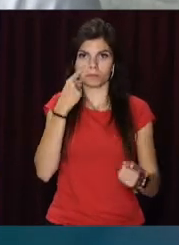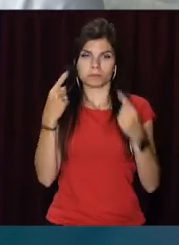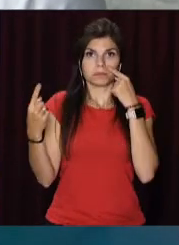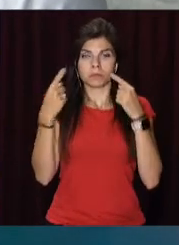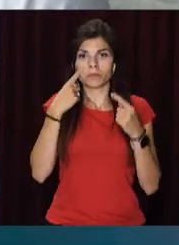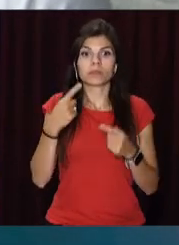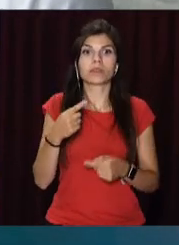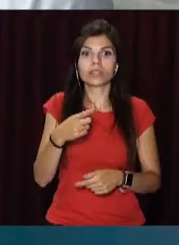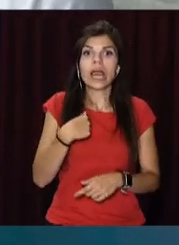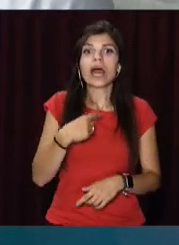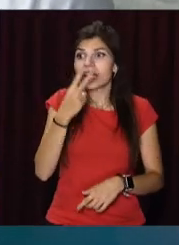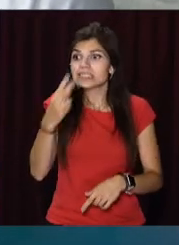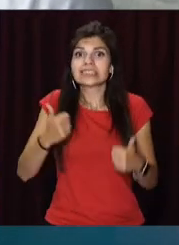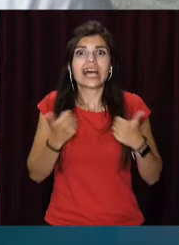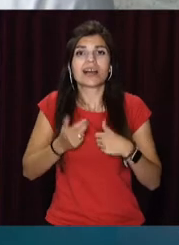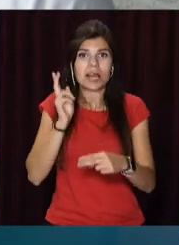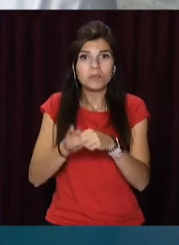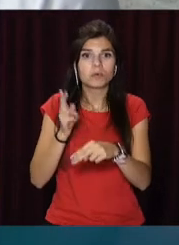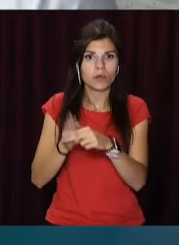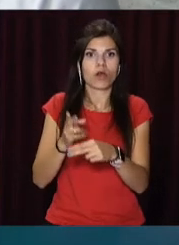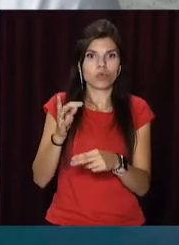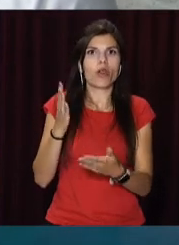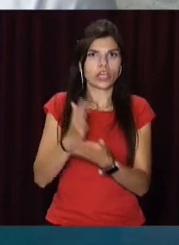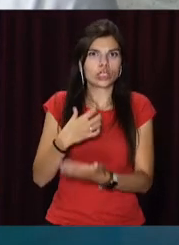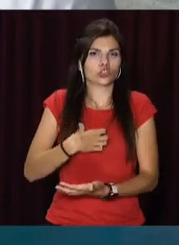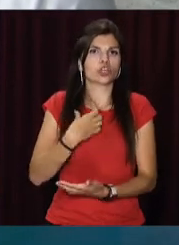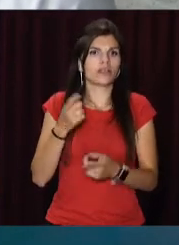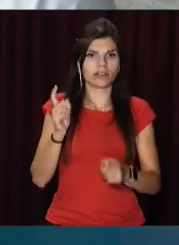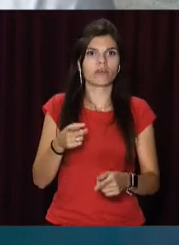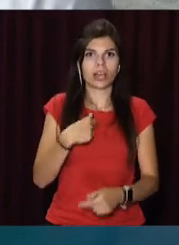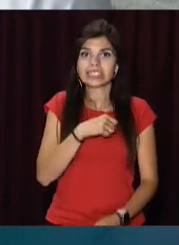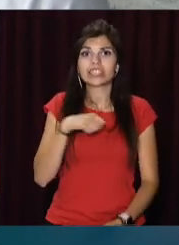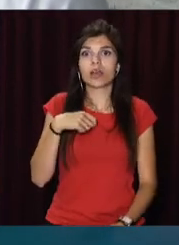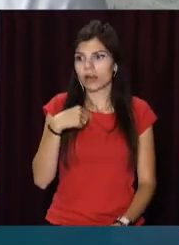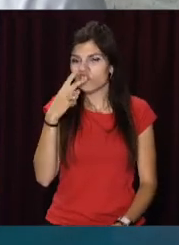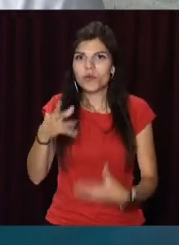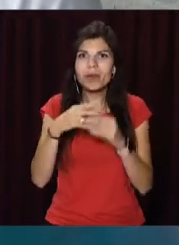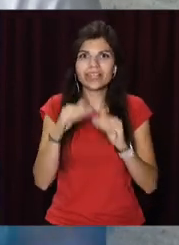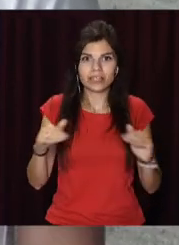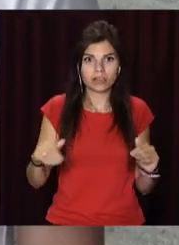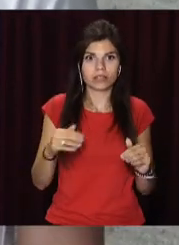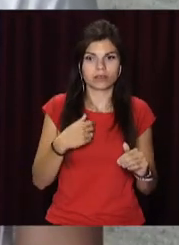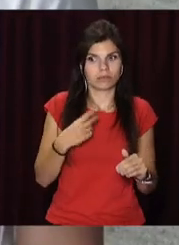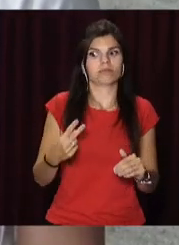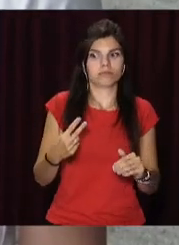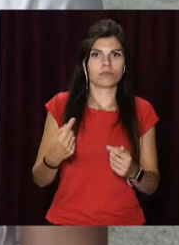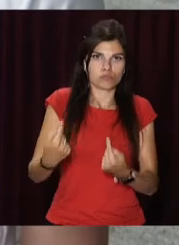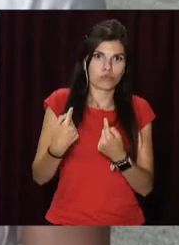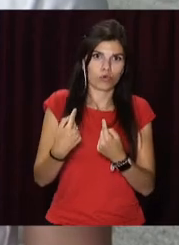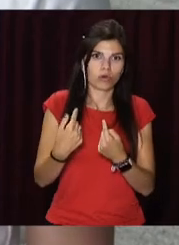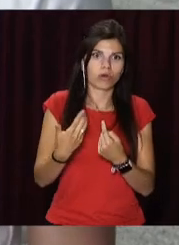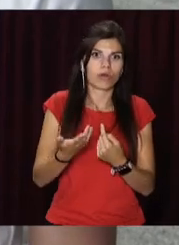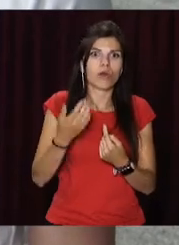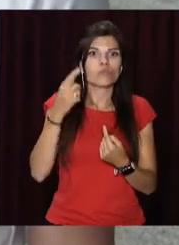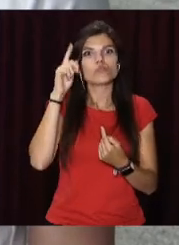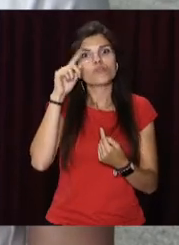саму просматриваємо, а вона устрашаючого характеру, дійсно. Лично я смотрела з дітьми, і мене напугав навіть мультики